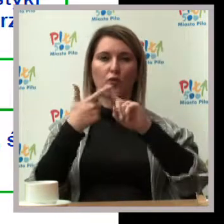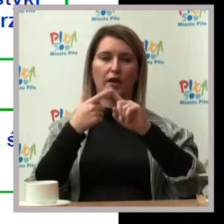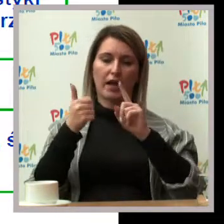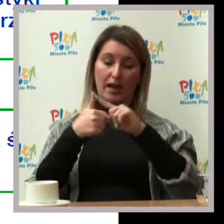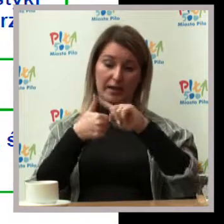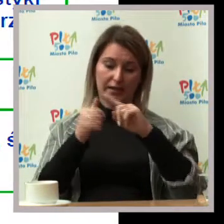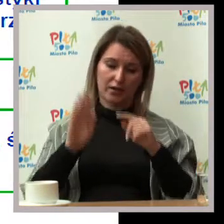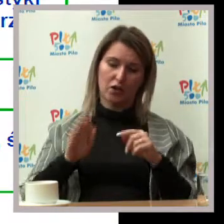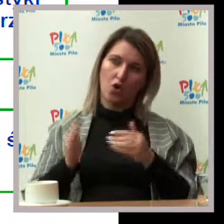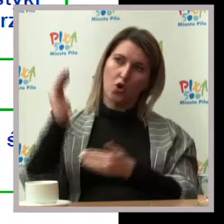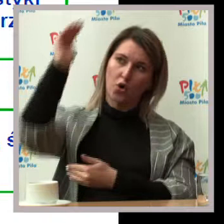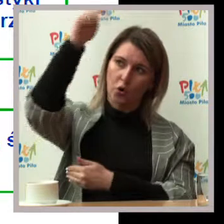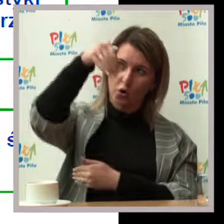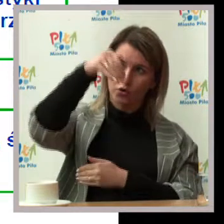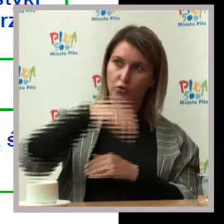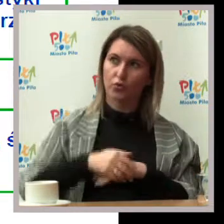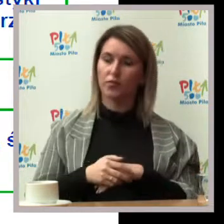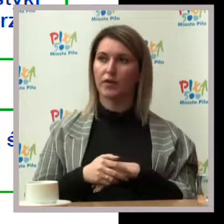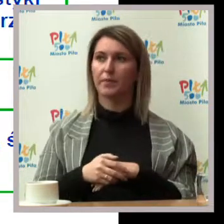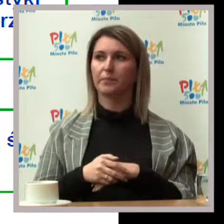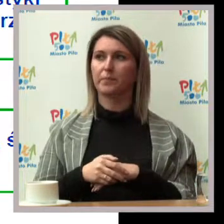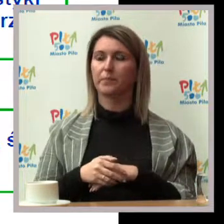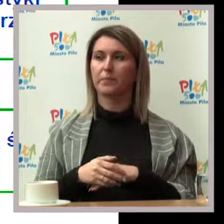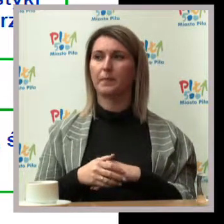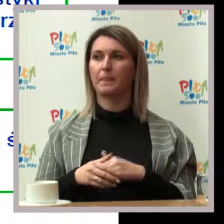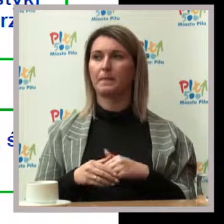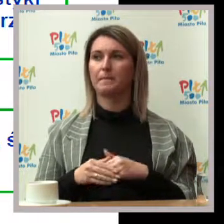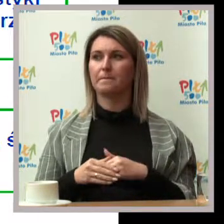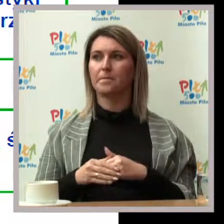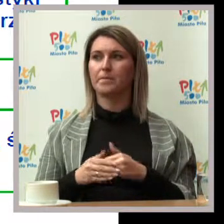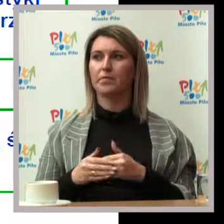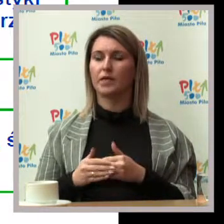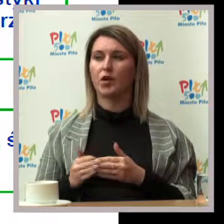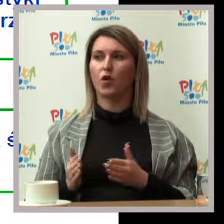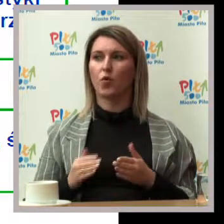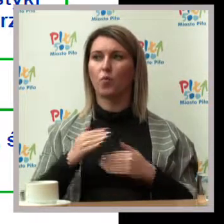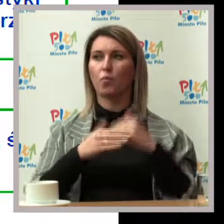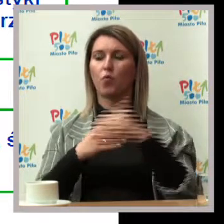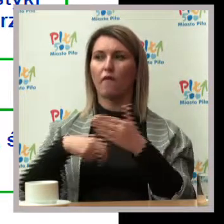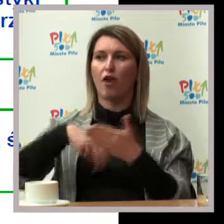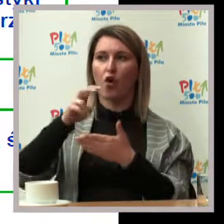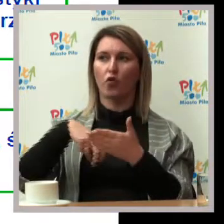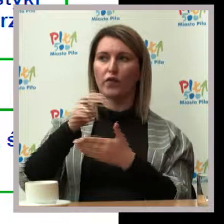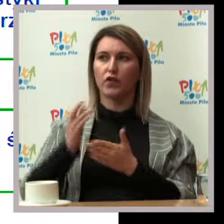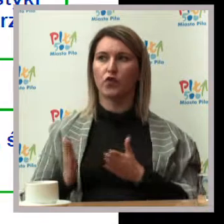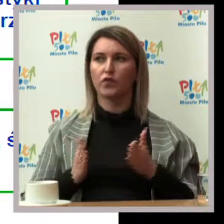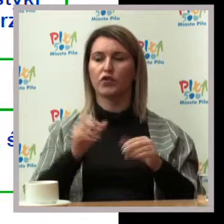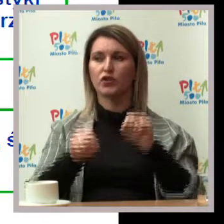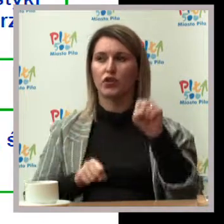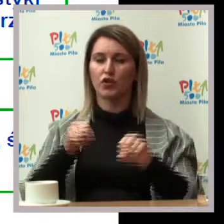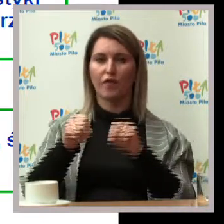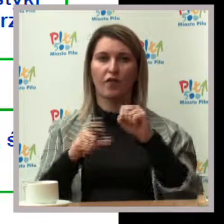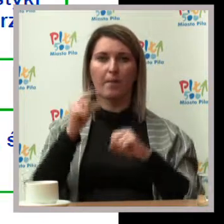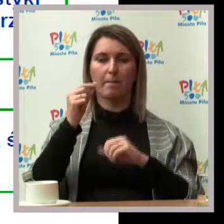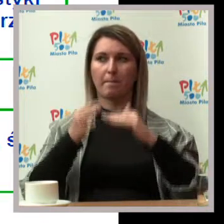teren poprzez budowę chodników, ścieżek rowerowych, w przyszłości również parkingu. Powstanie obiekt kalisteniki,